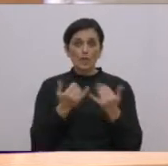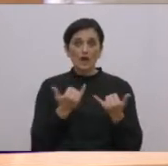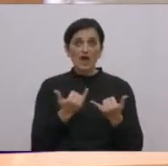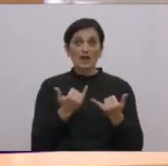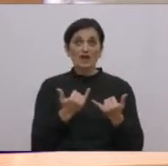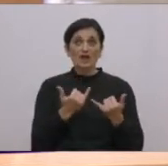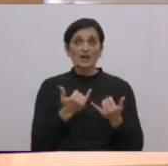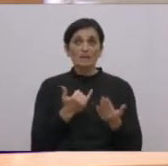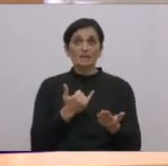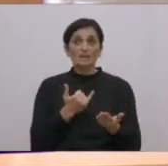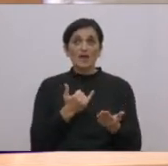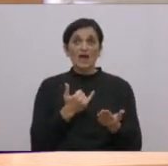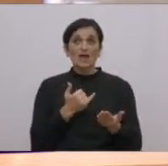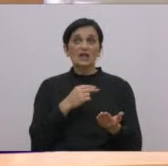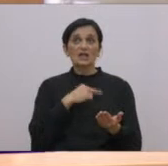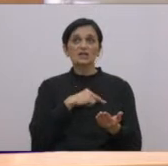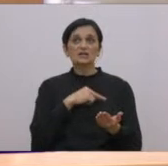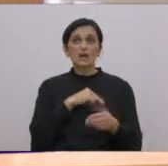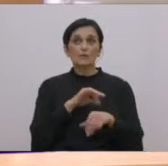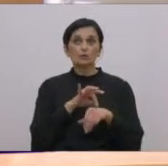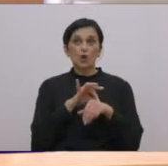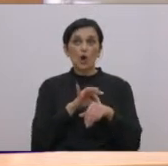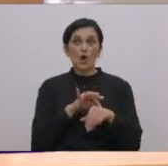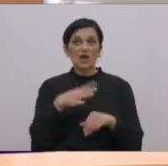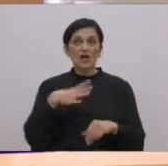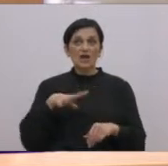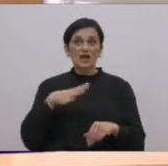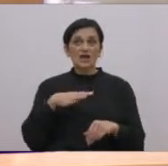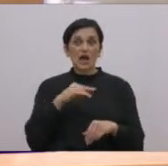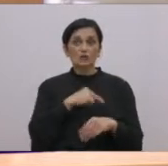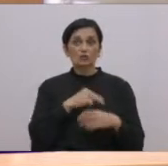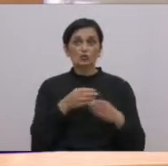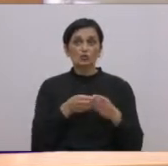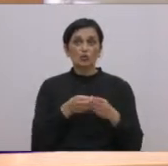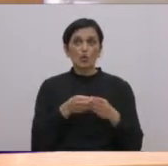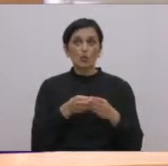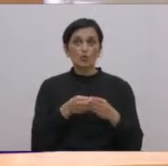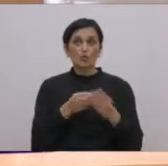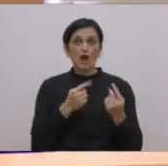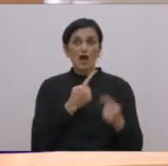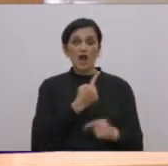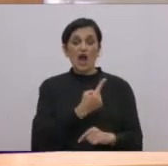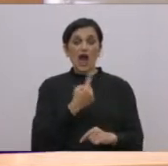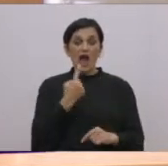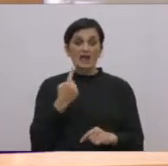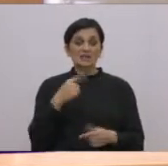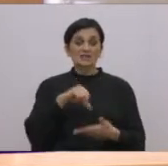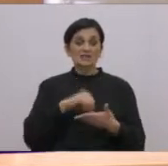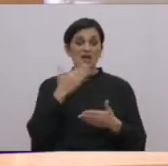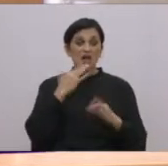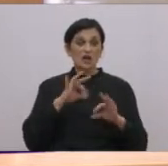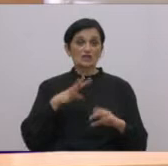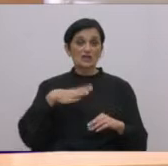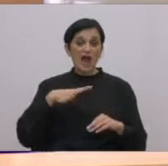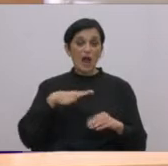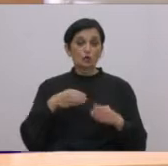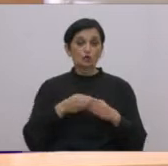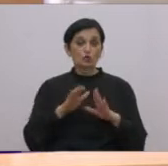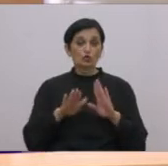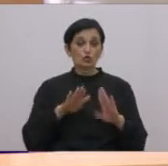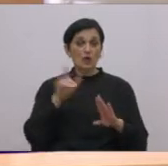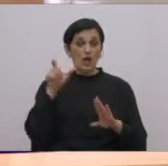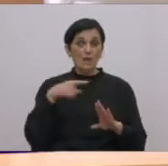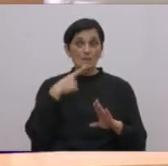ამას სამუშაოებს ეწევა ქართული კომპანია და ერთ-ერთი გამოსვლის დროს ქართული კომპანიის ხელმძღვანელმა თქვა, რომ ამ